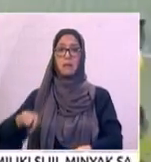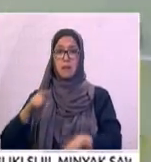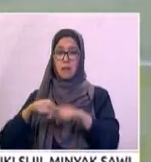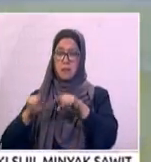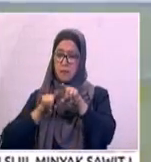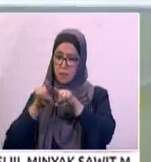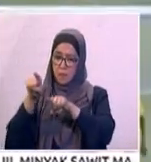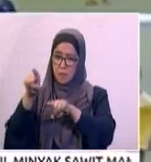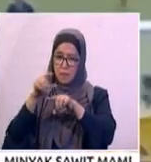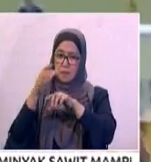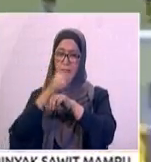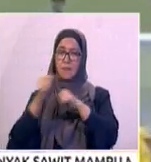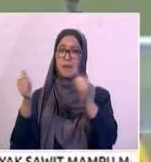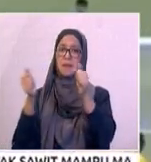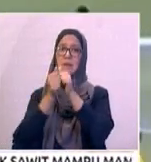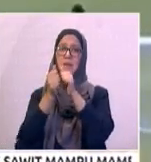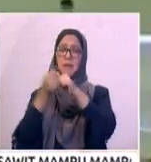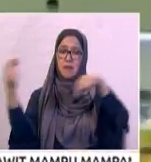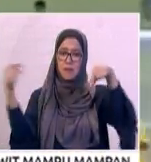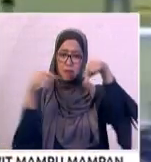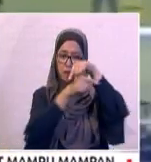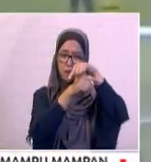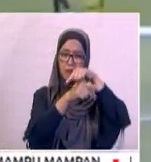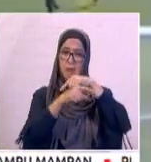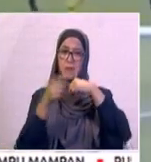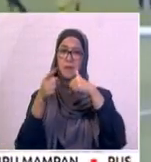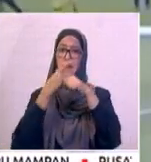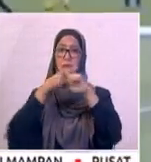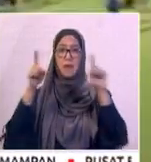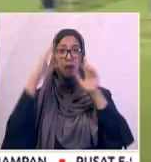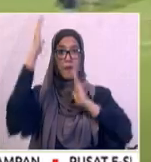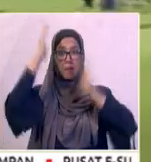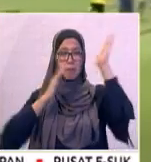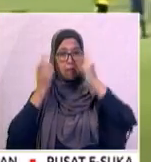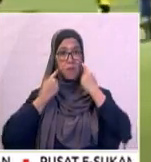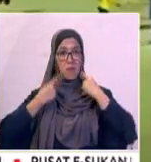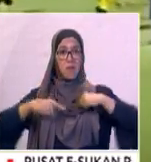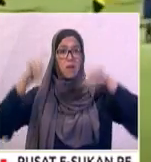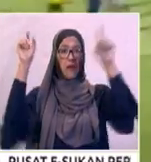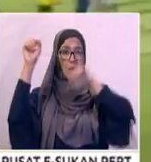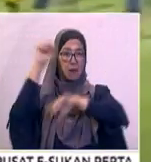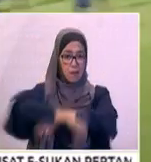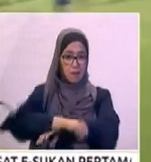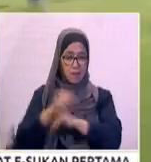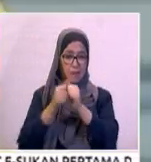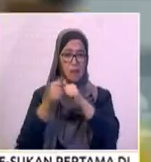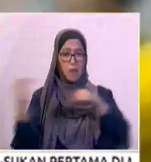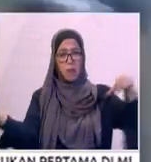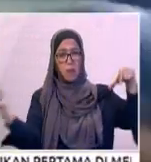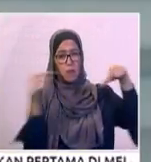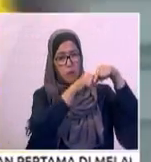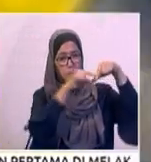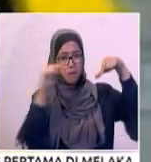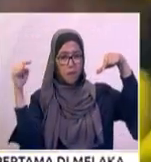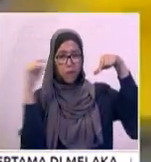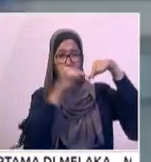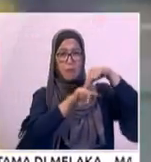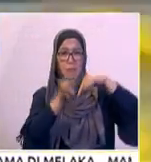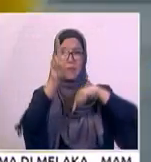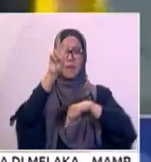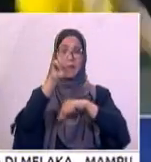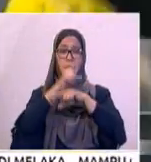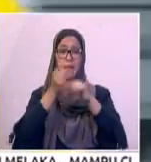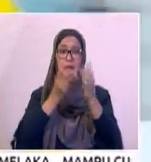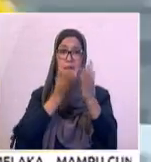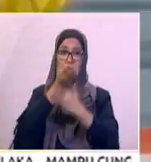melalui gol Tikawin Chansri. Bagaimanapun, Malaysia berjaya bangkit dan menjaringkan 2 gol pada separuh masa kedua melalui Muhammad Izrin